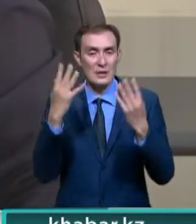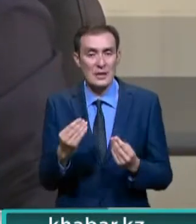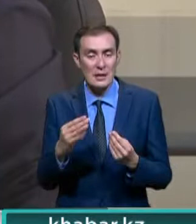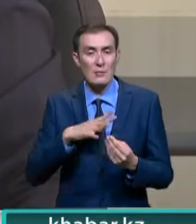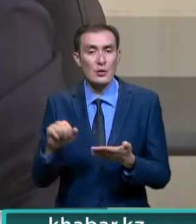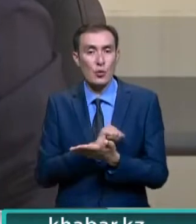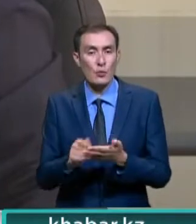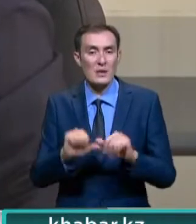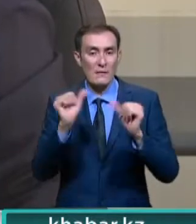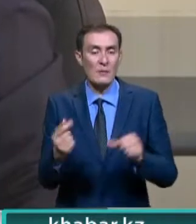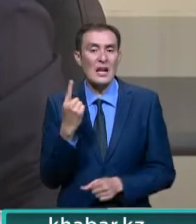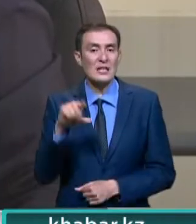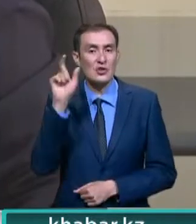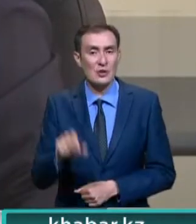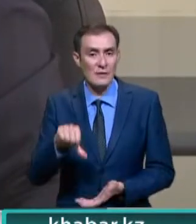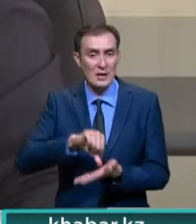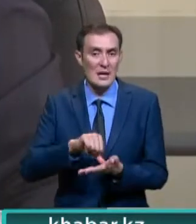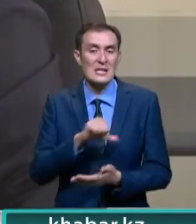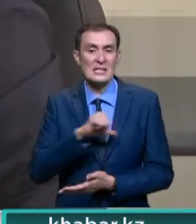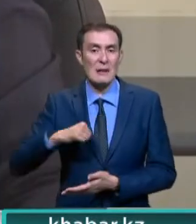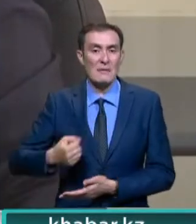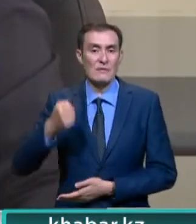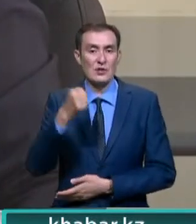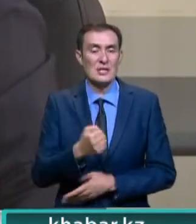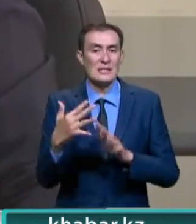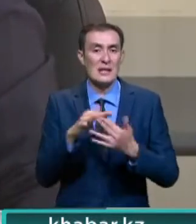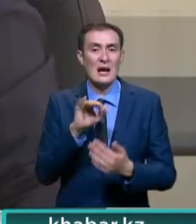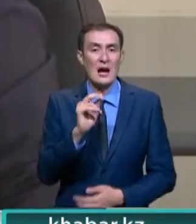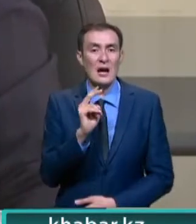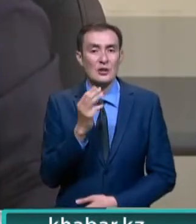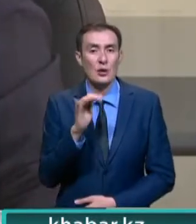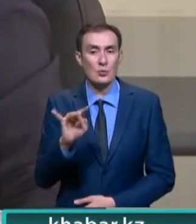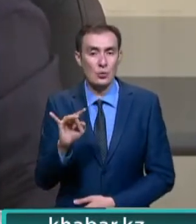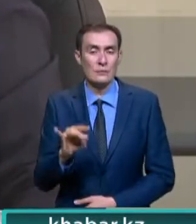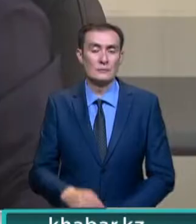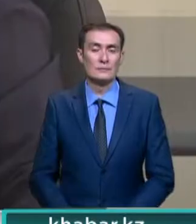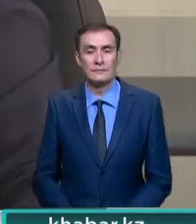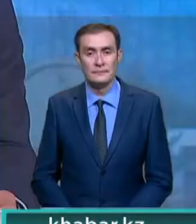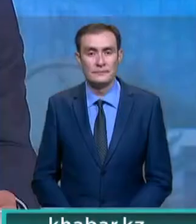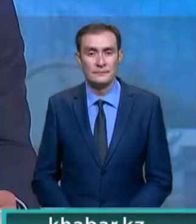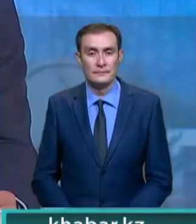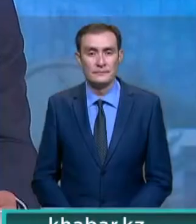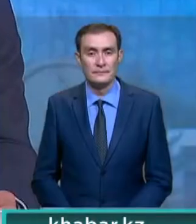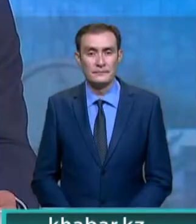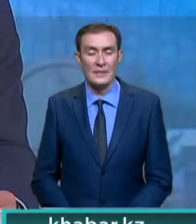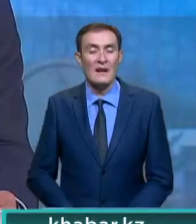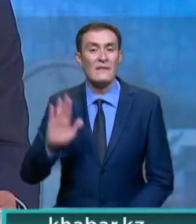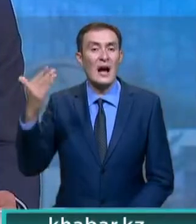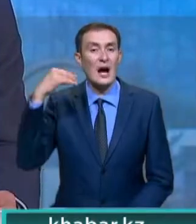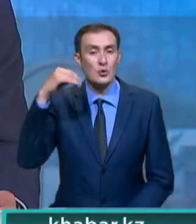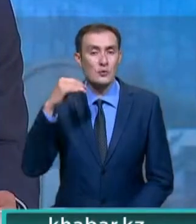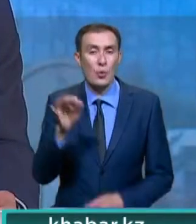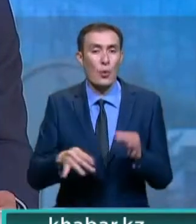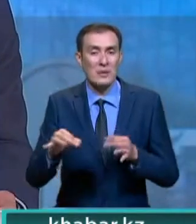поступили документы пока одного кандидата. Это самовыдвиженец из села Акшикур Тупкараганского района. В Актюбинской